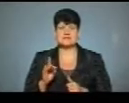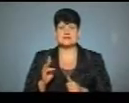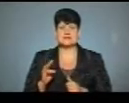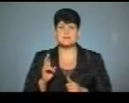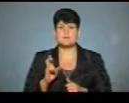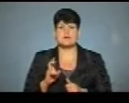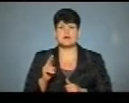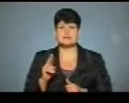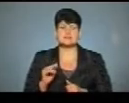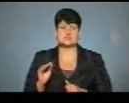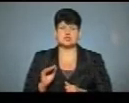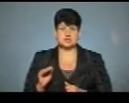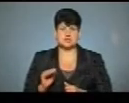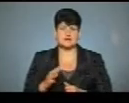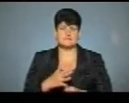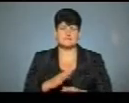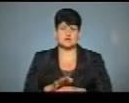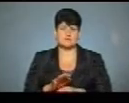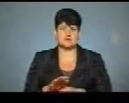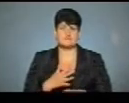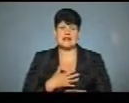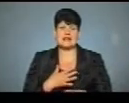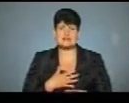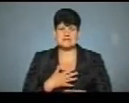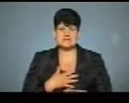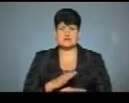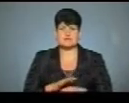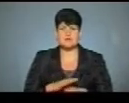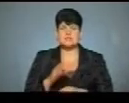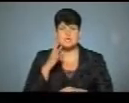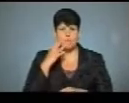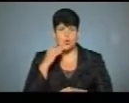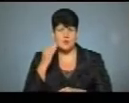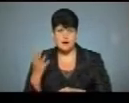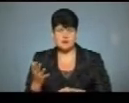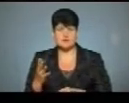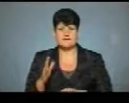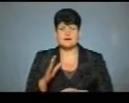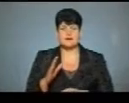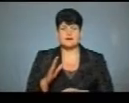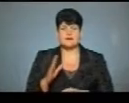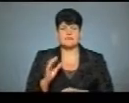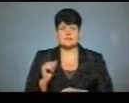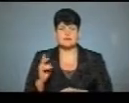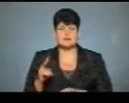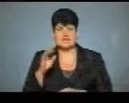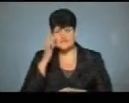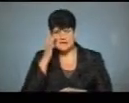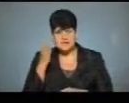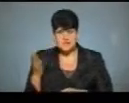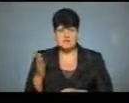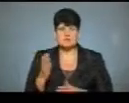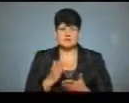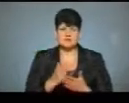нас виробництво канадійське, але виробляється в Болгарії. Вакцина КДП у нас виробництво Індії. У нас